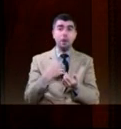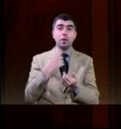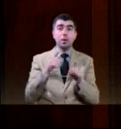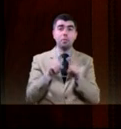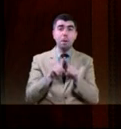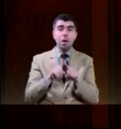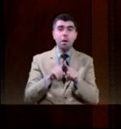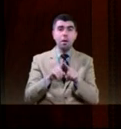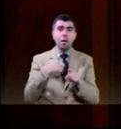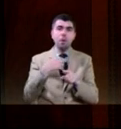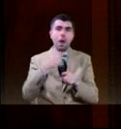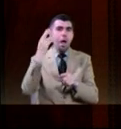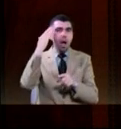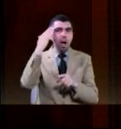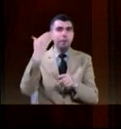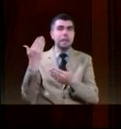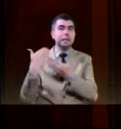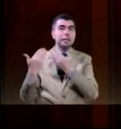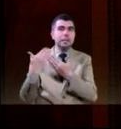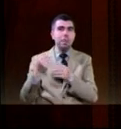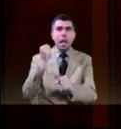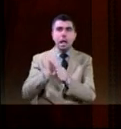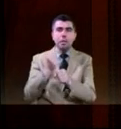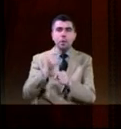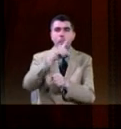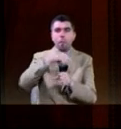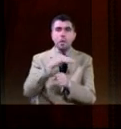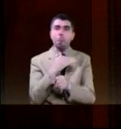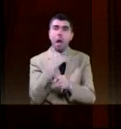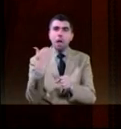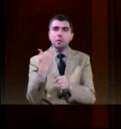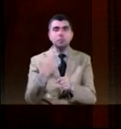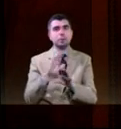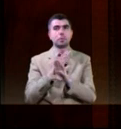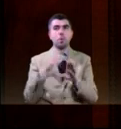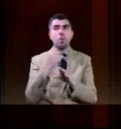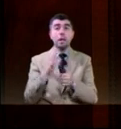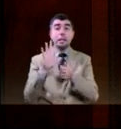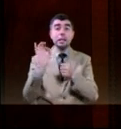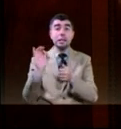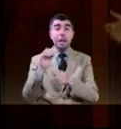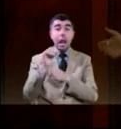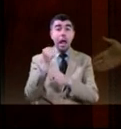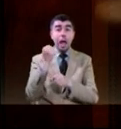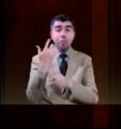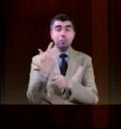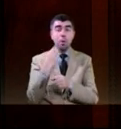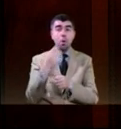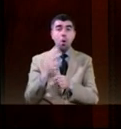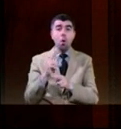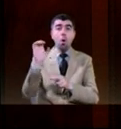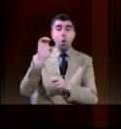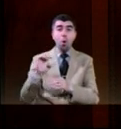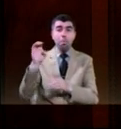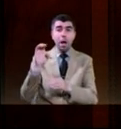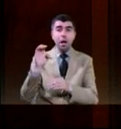خدامين حتى كيعيا بنادم ولا كيموت. هادشي اللي كان. ولكن 60 سنه راه جابوها لنا الاوروبيين، وراه الاوروبيين دابا ما بقاوش الا في